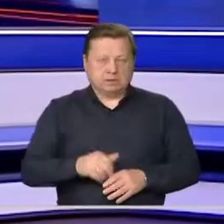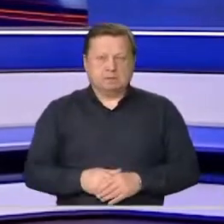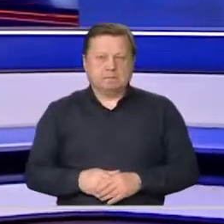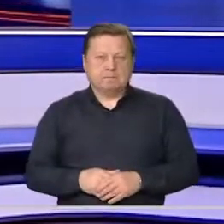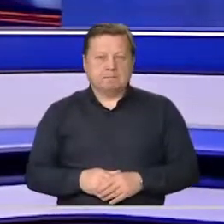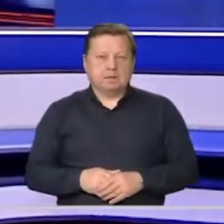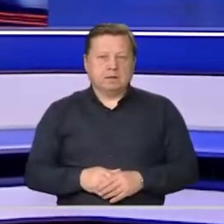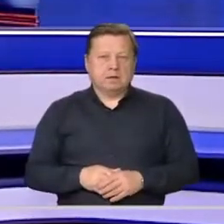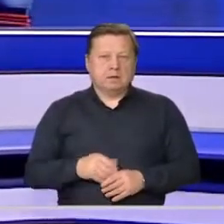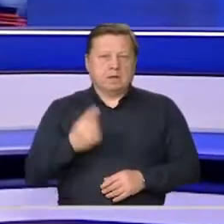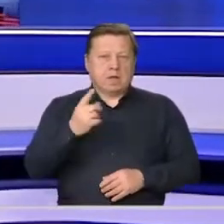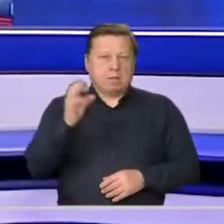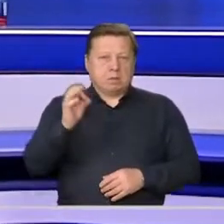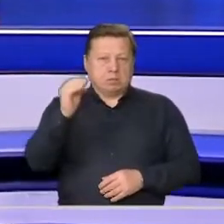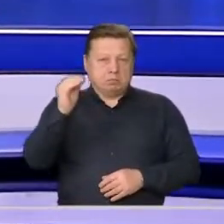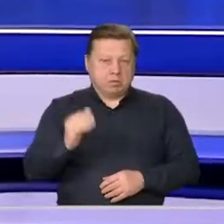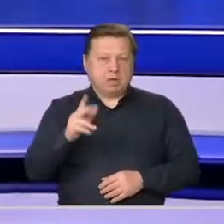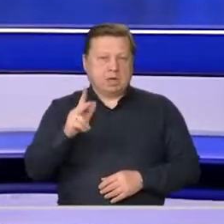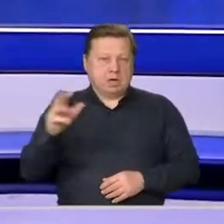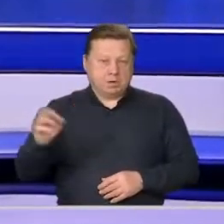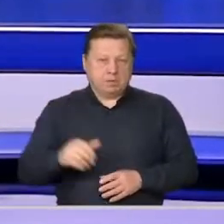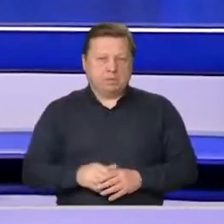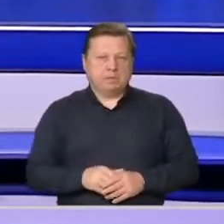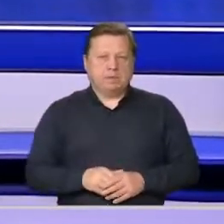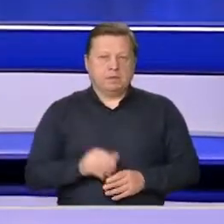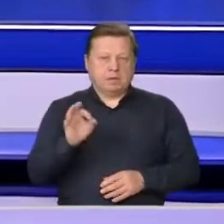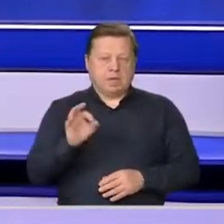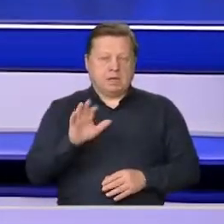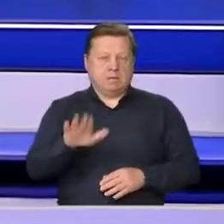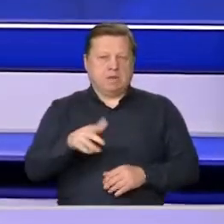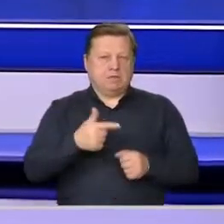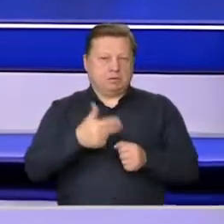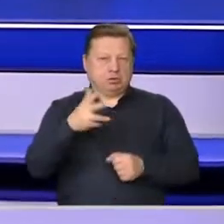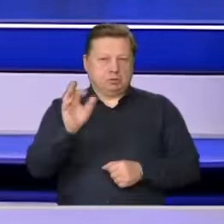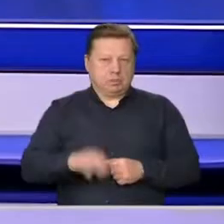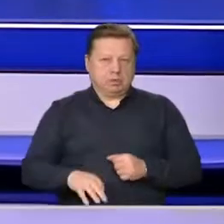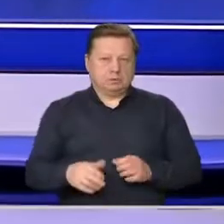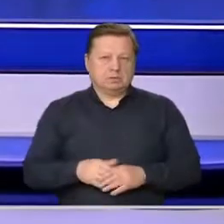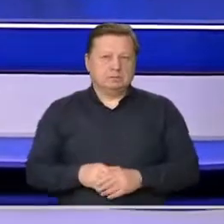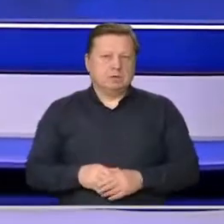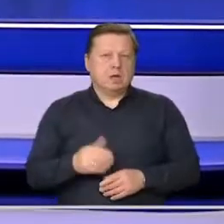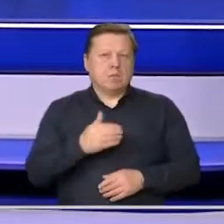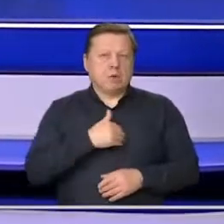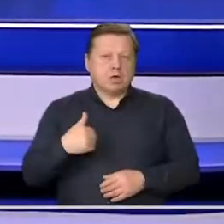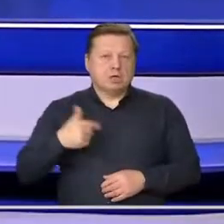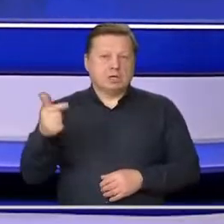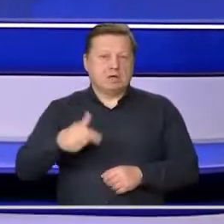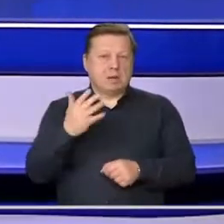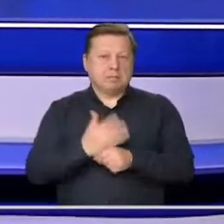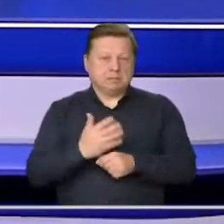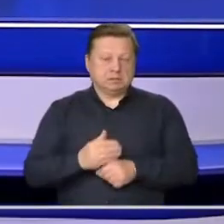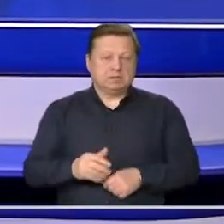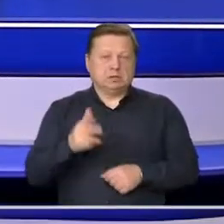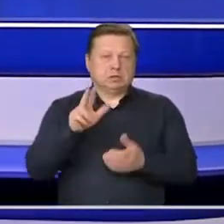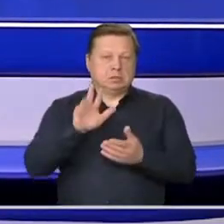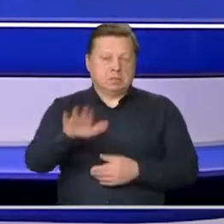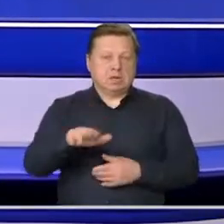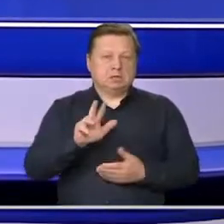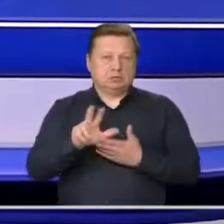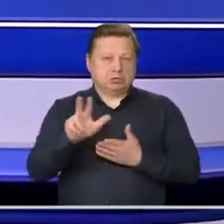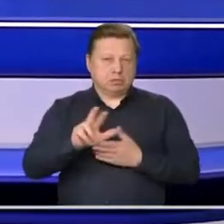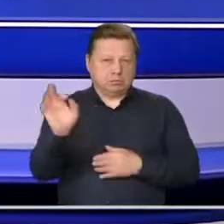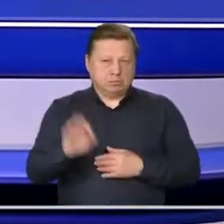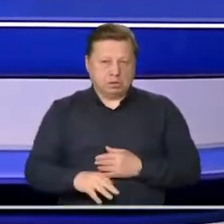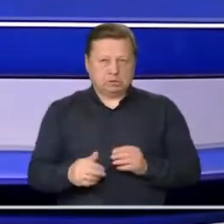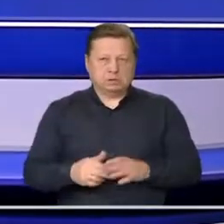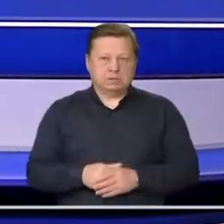procentowe. Spadek o 1 punkt procentowy notuje Koalicja Obywatelska. Teraz ma 23% poparcia. Polska 2050 może liczyć na